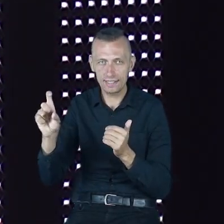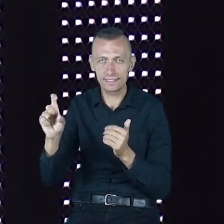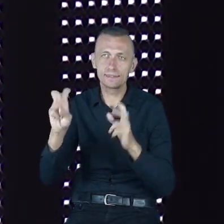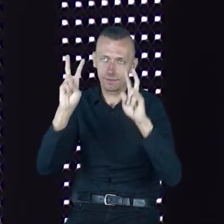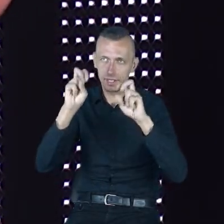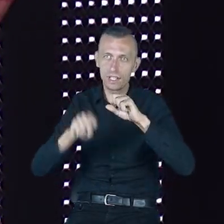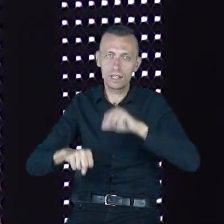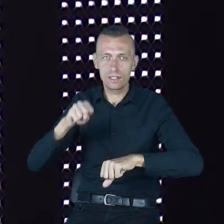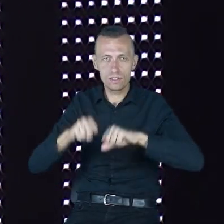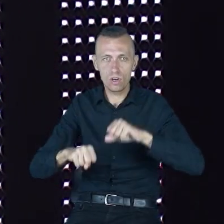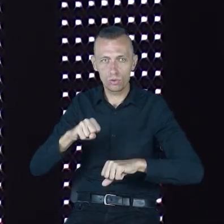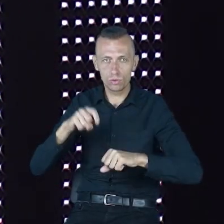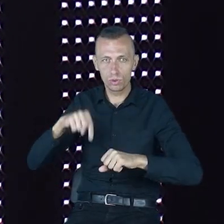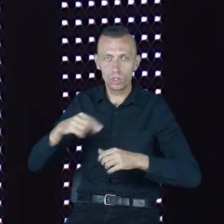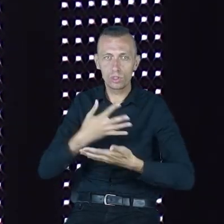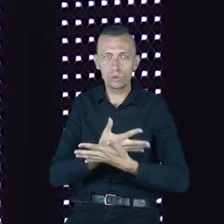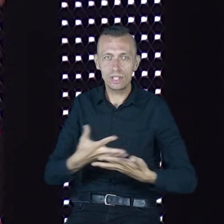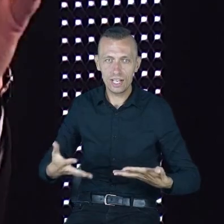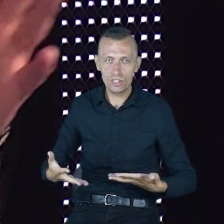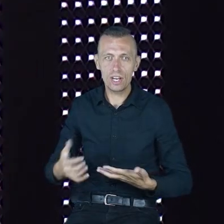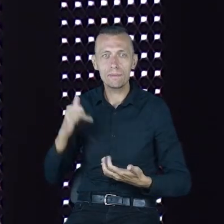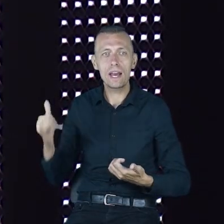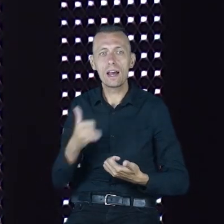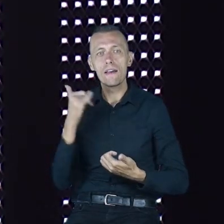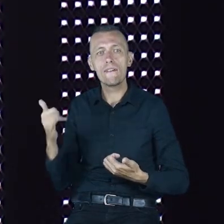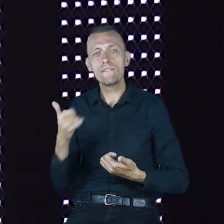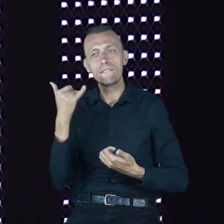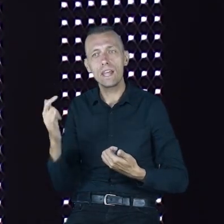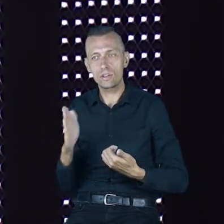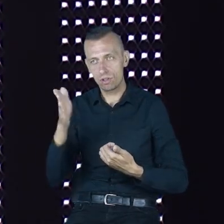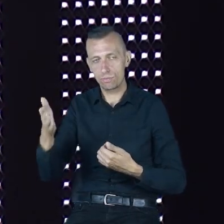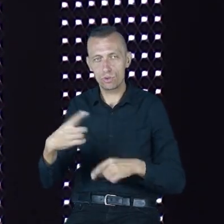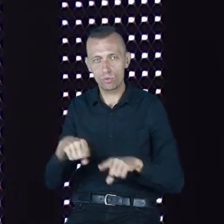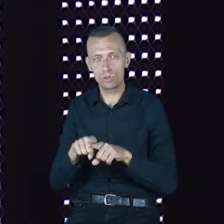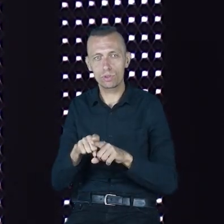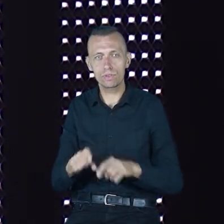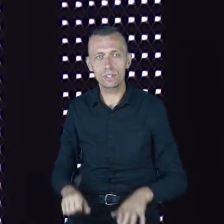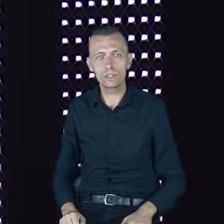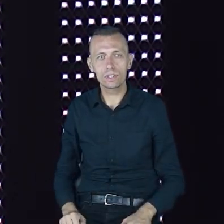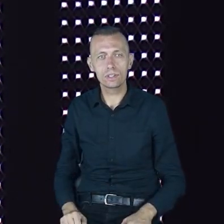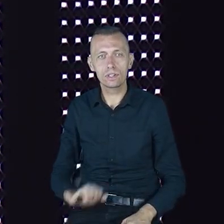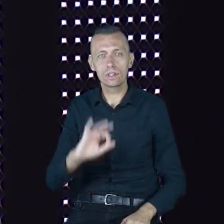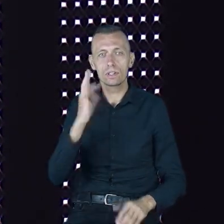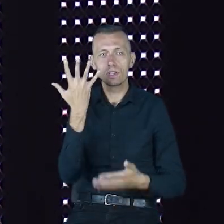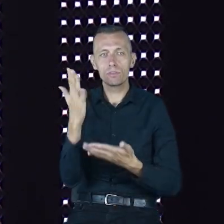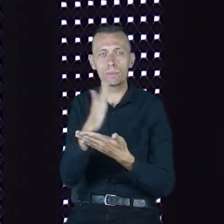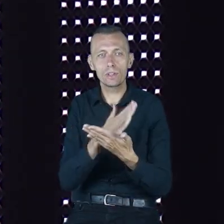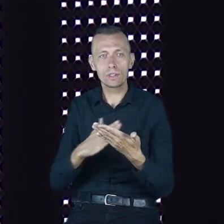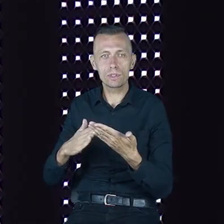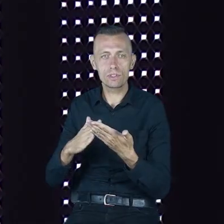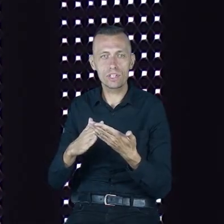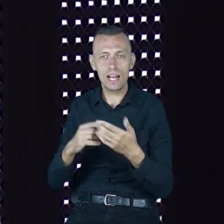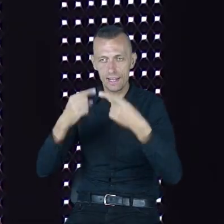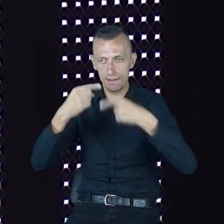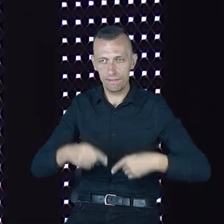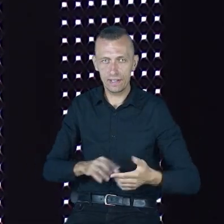ziemi i w wieczności, choćby im wieczność, Bóg dokona tego. I w tym 5 rozdziale, w 15 wierszu